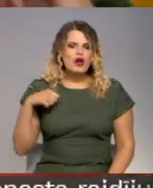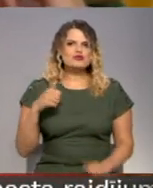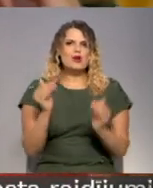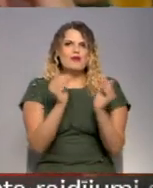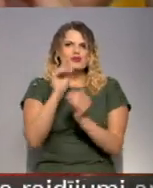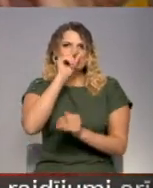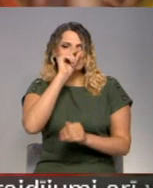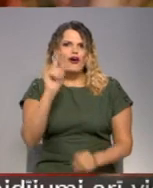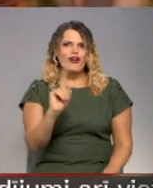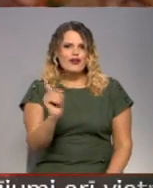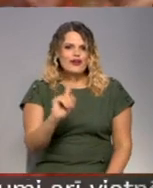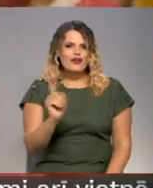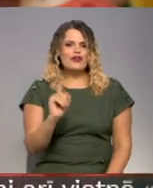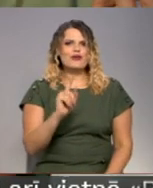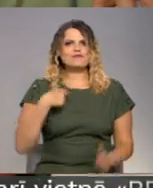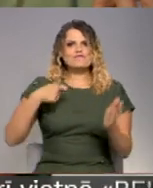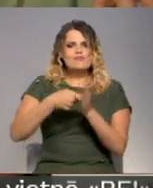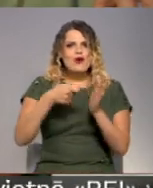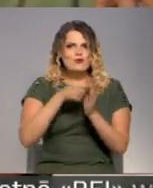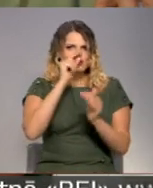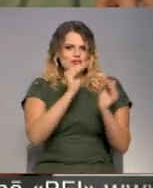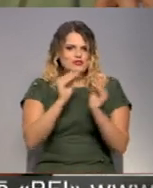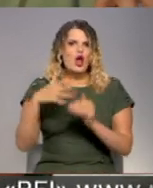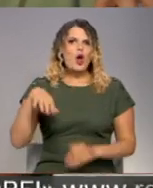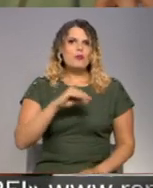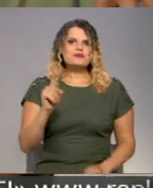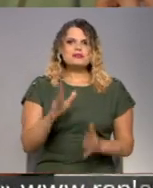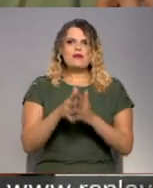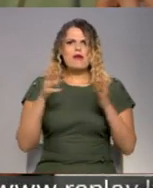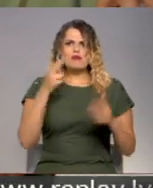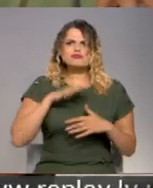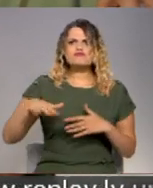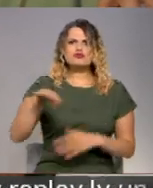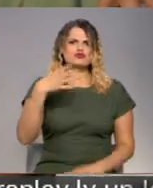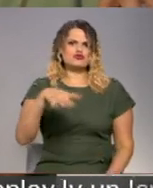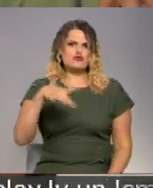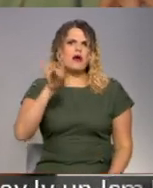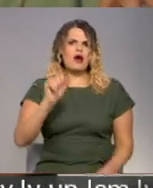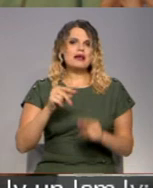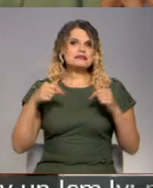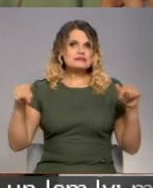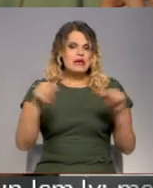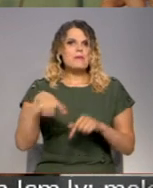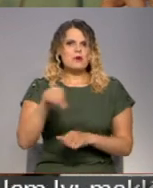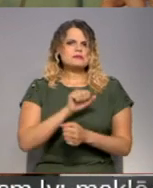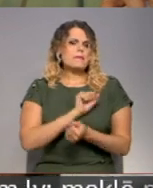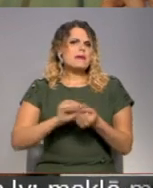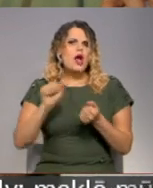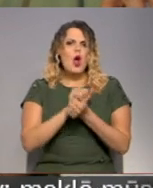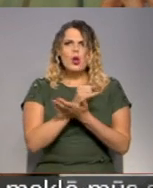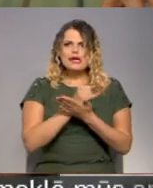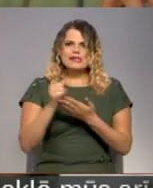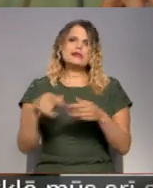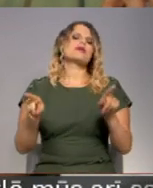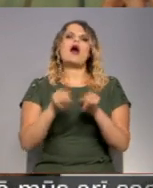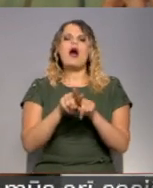cāliši 20, esam balot cālišiem. Mums ir liela saimniecība, 40 hektāru zemes. Mēs esam bioloģiski, bet arī